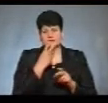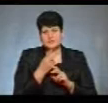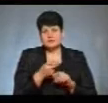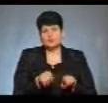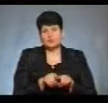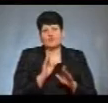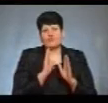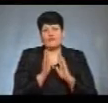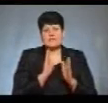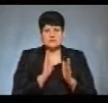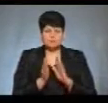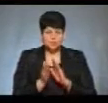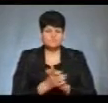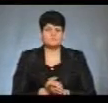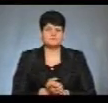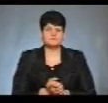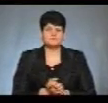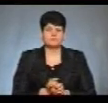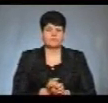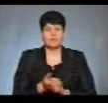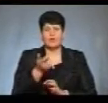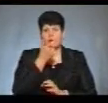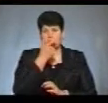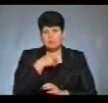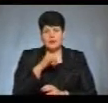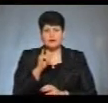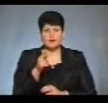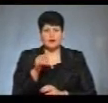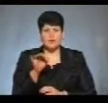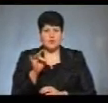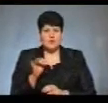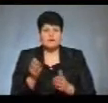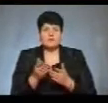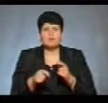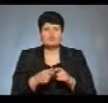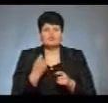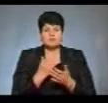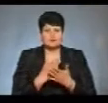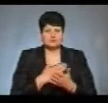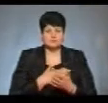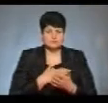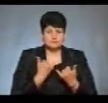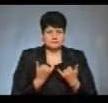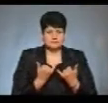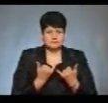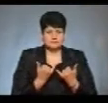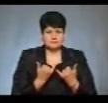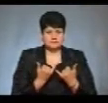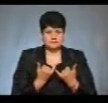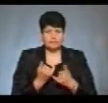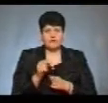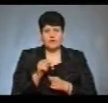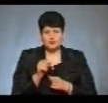мережі Facebook. Пане Ігоре, про які порушення виборчої кампанії наразі відомо вам? Власне, тут достатньо